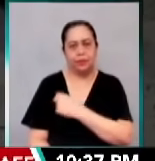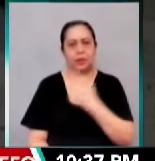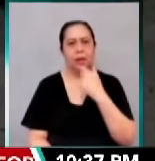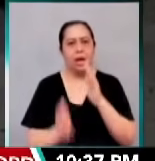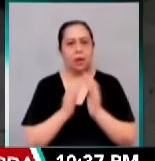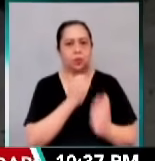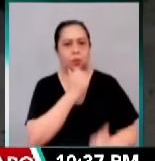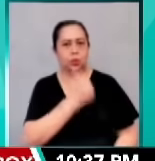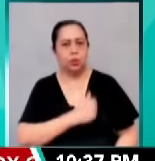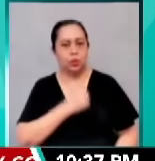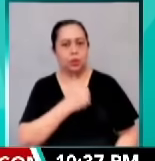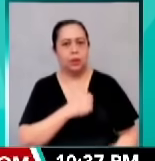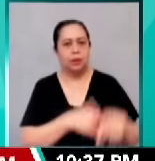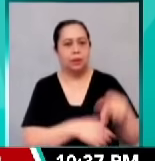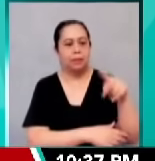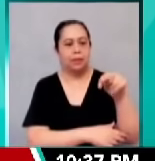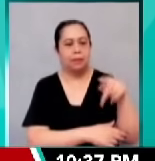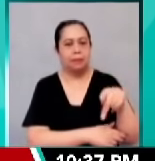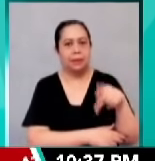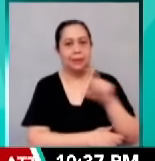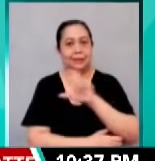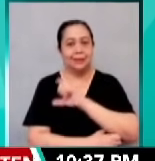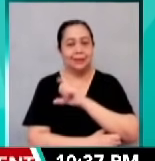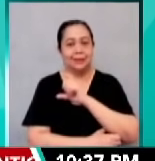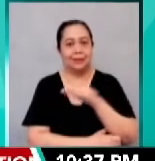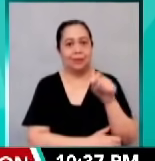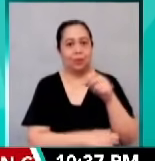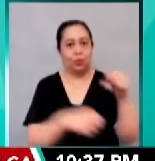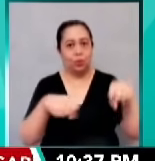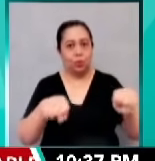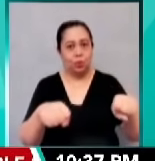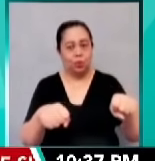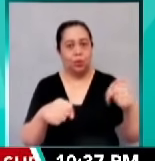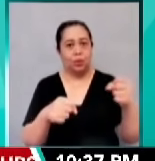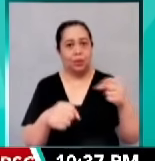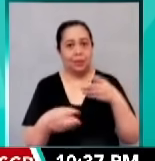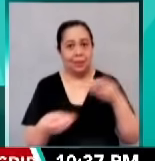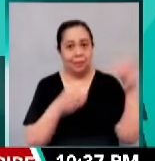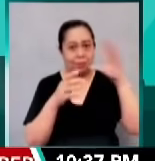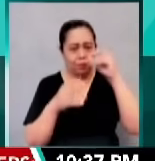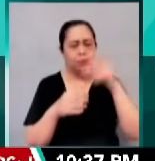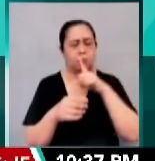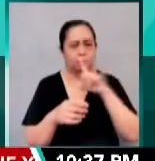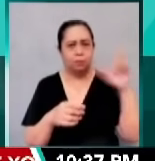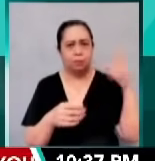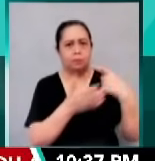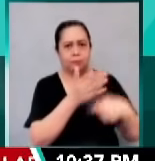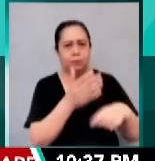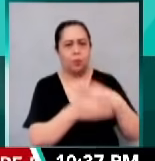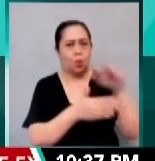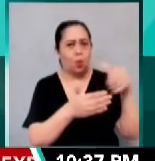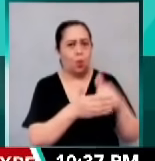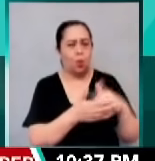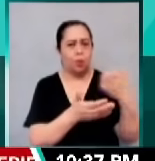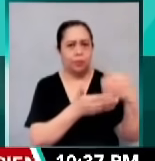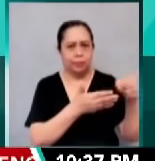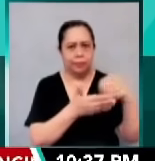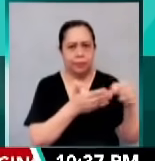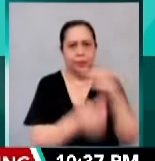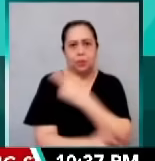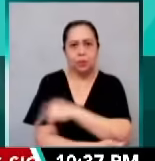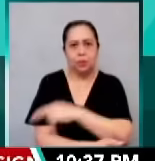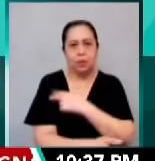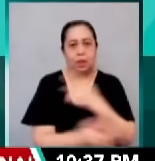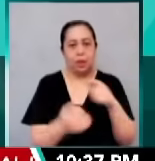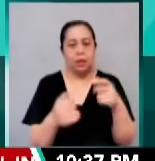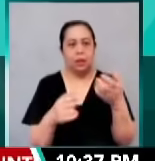PNP Chief Guillermo Eleazar sa rider at nangakong sasagutin lahat ng gastos sa ospital. Habang na-relieve naman sa pwesto